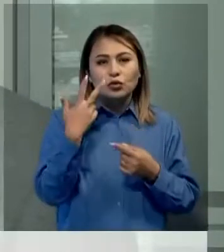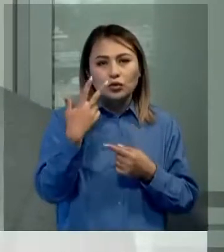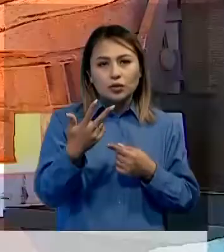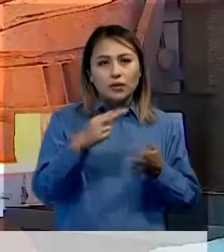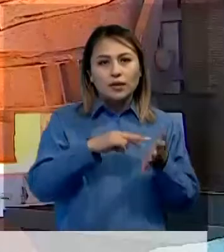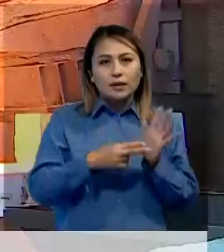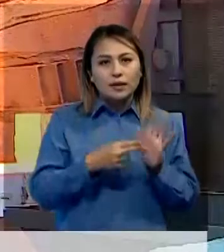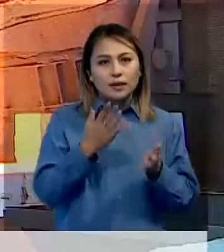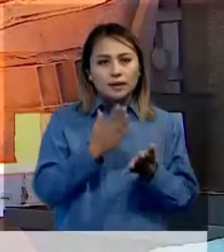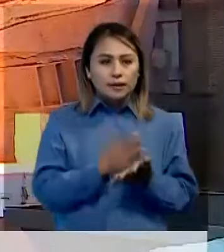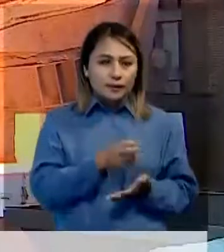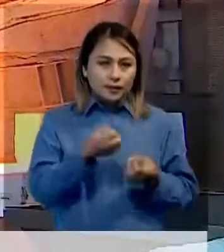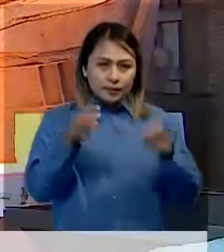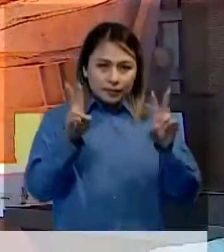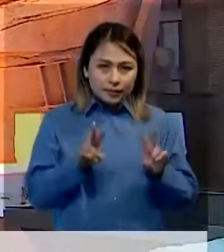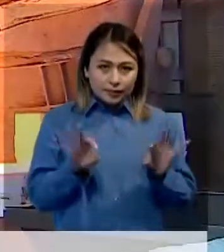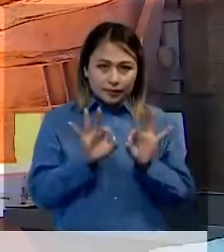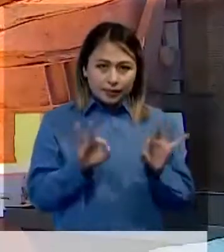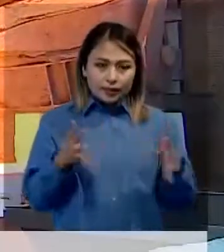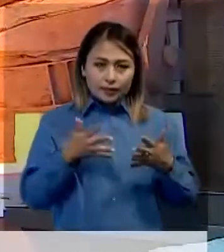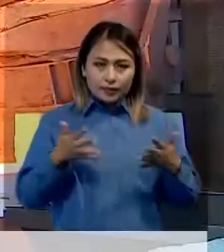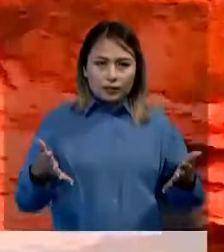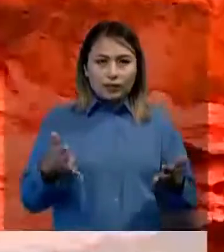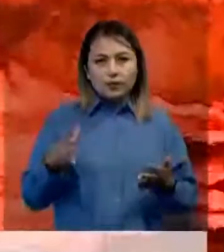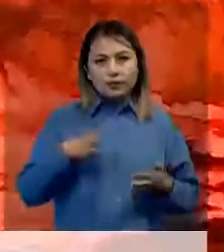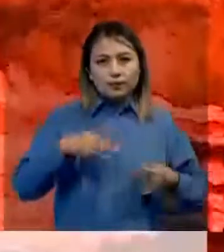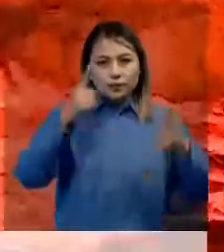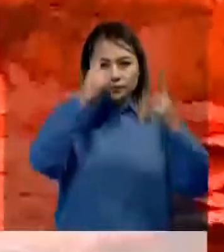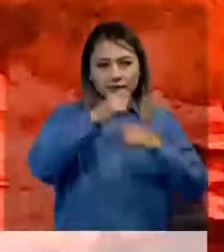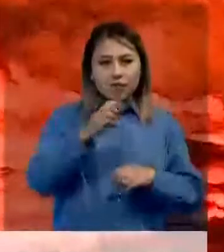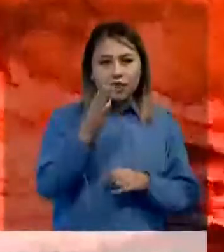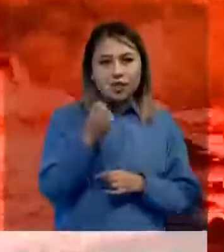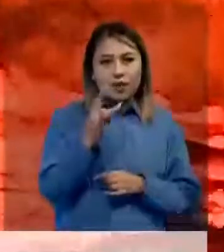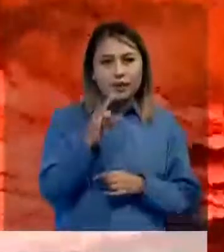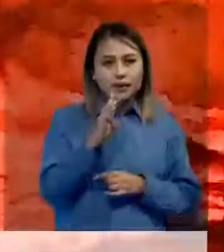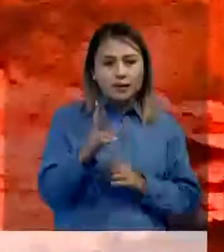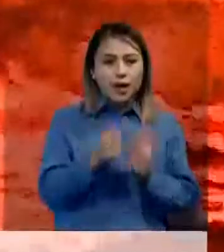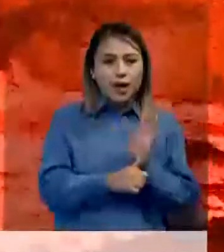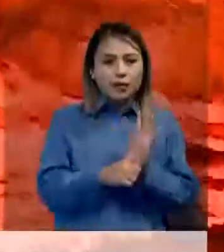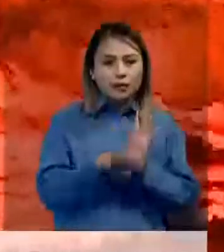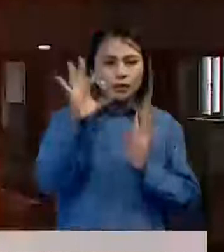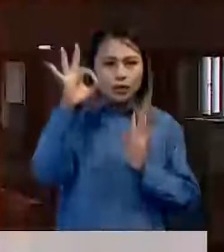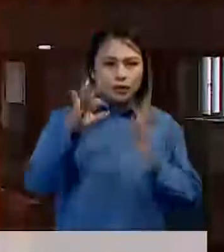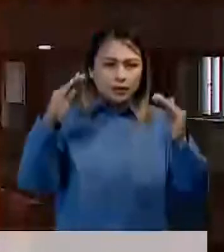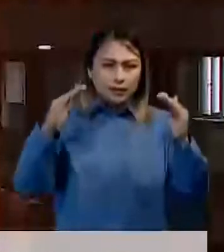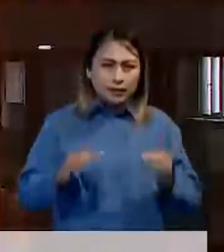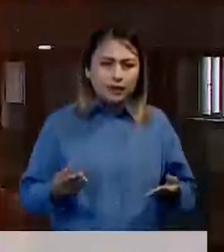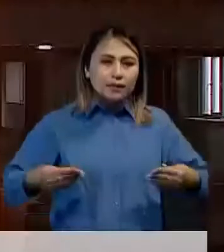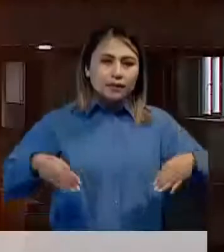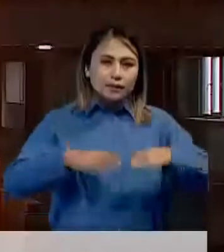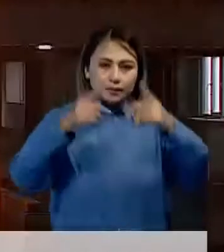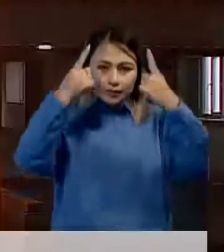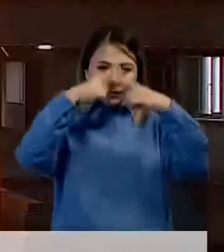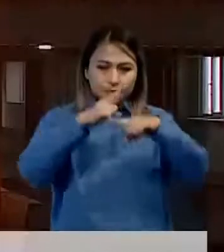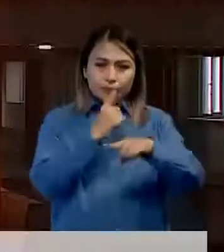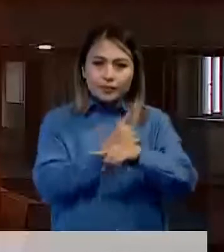жоспарда тұр. Мамандардың айтуынша, олар әзірлеген анықтамалықтар шығарындылардың көлемін 60%-ға дейін төмендетеді, алайда технология